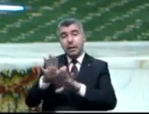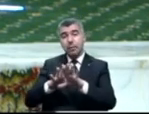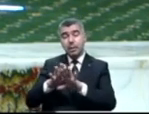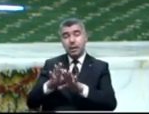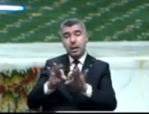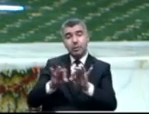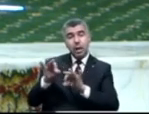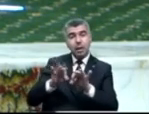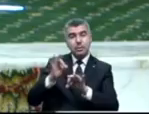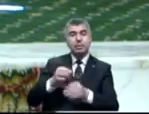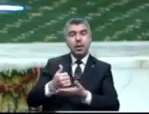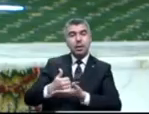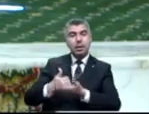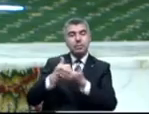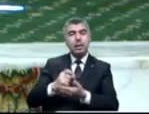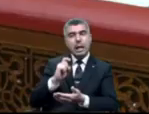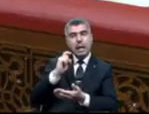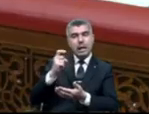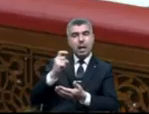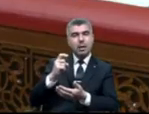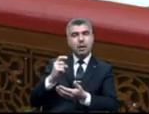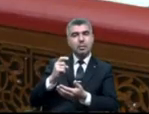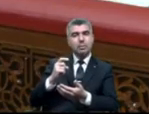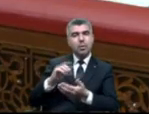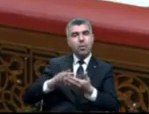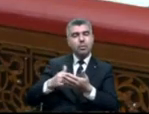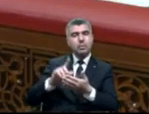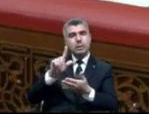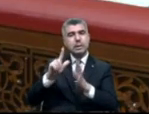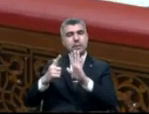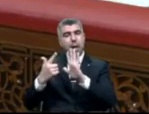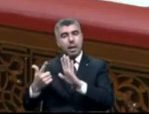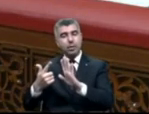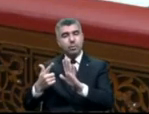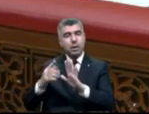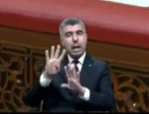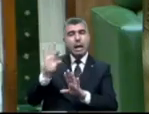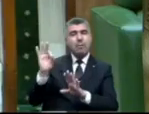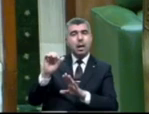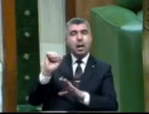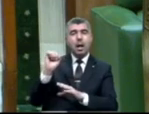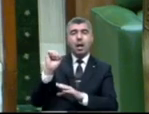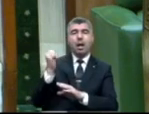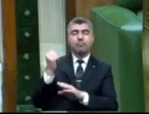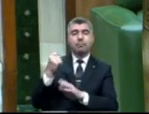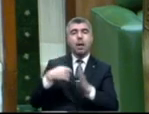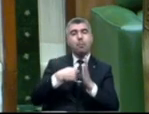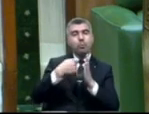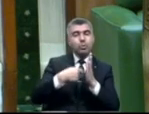تحفيزية، نذكر منها الكراء طويل الأمد ما بين 17 و40 سنة حسب طبيعة